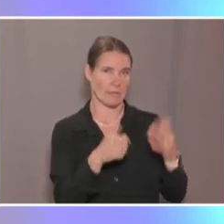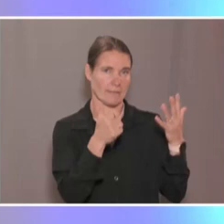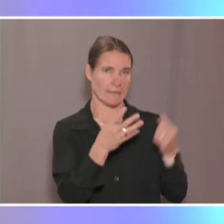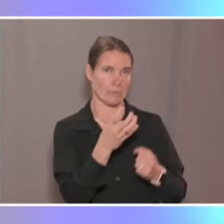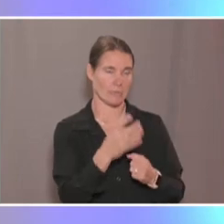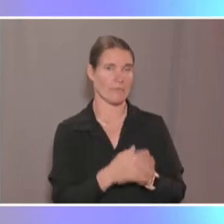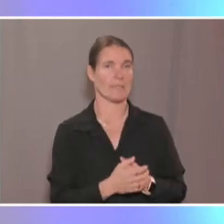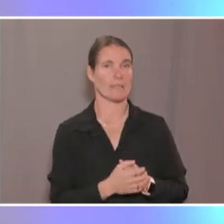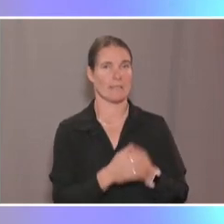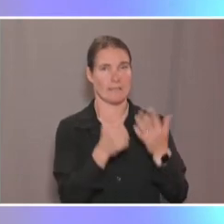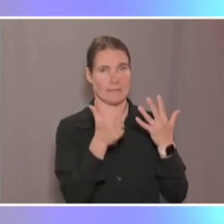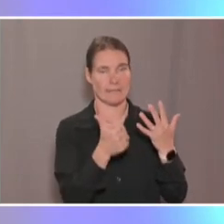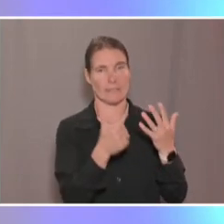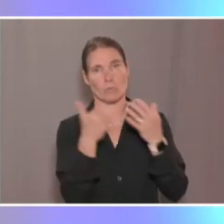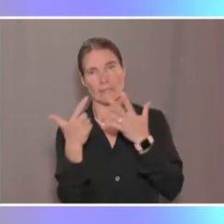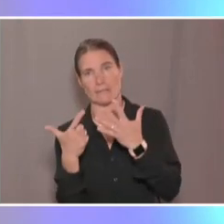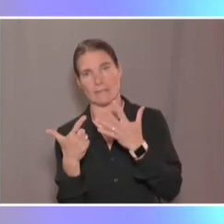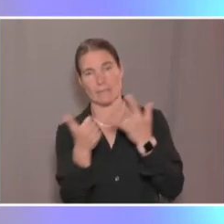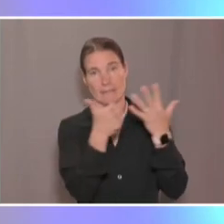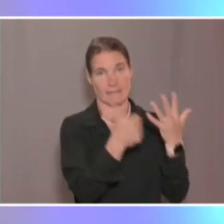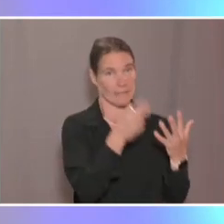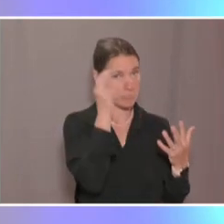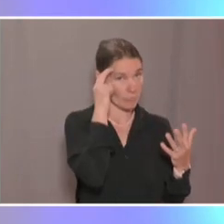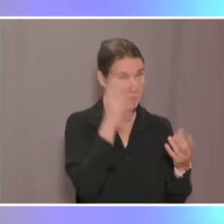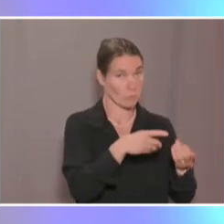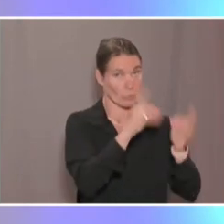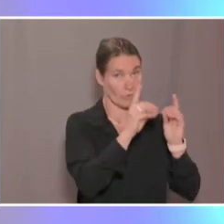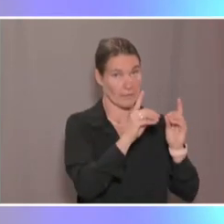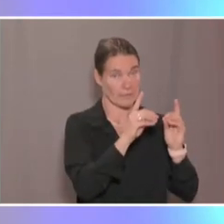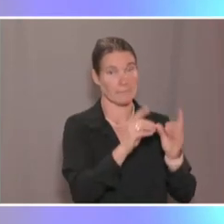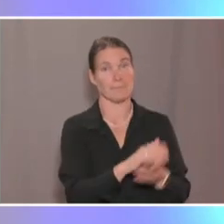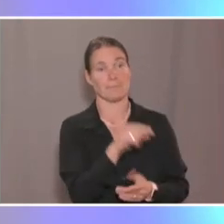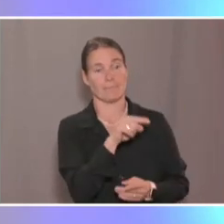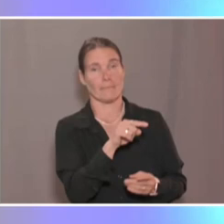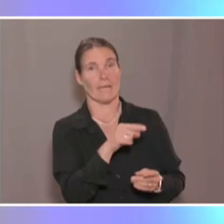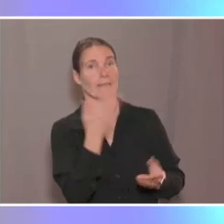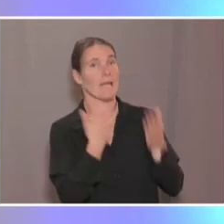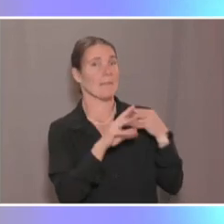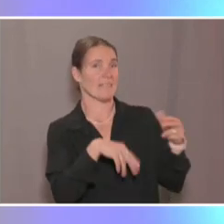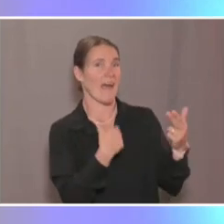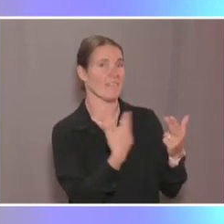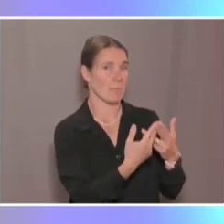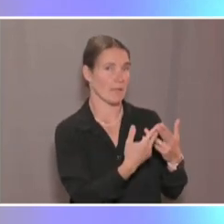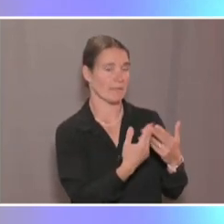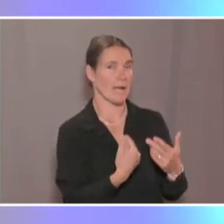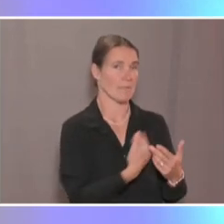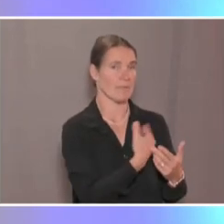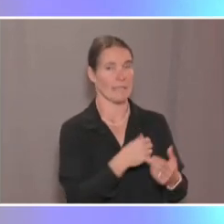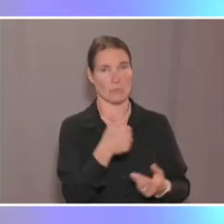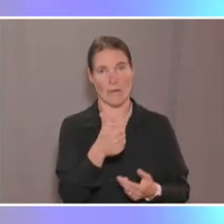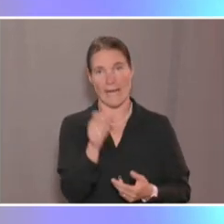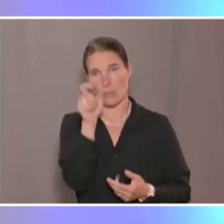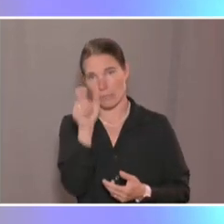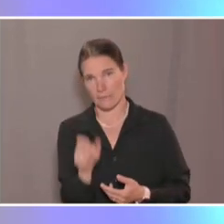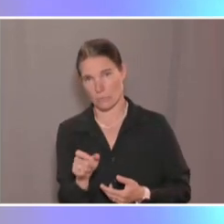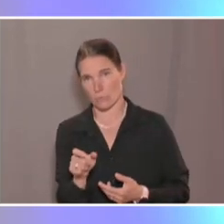1946 sind 6 der 7 Professoren und DozentInnen als ehemals angepasst ambivalent, nur eine Person als